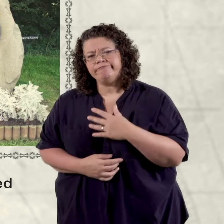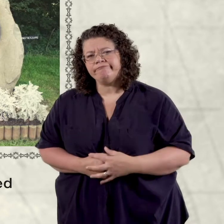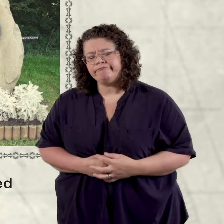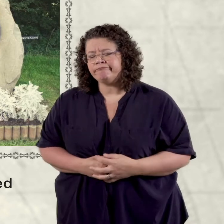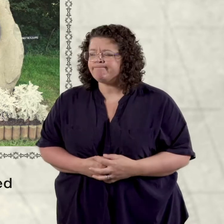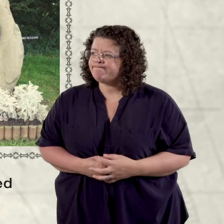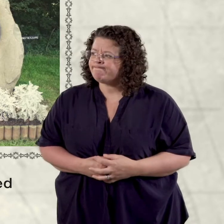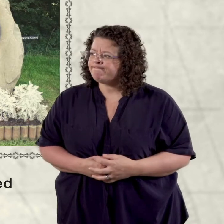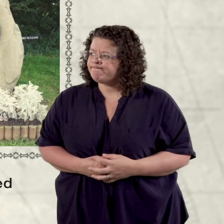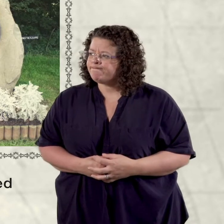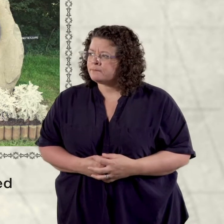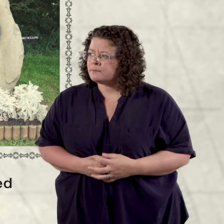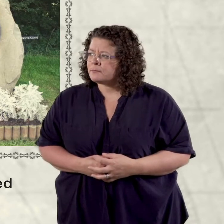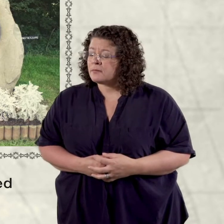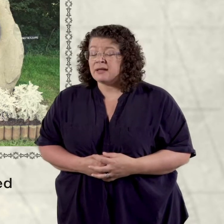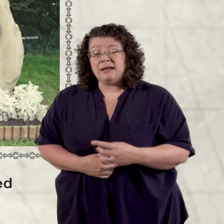hi byw.